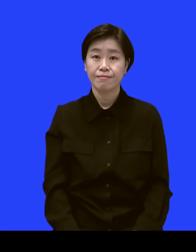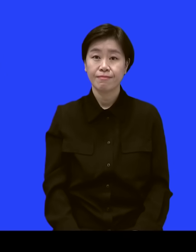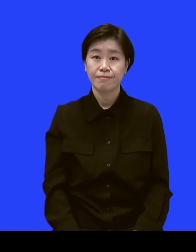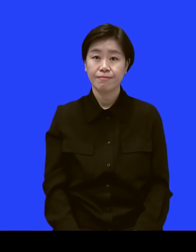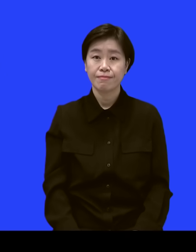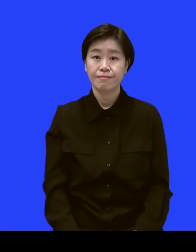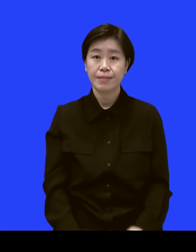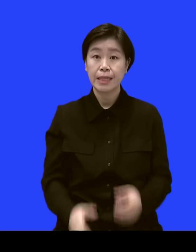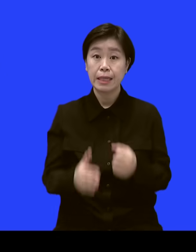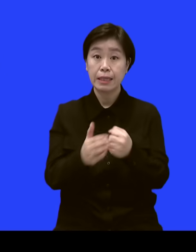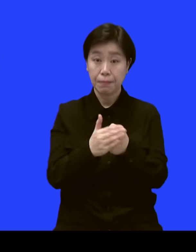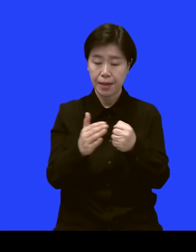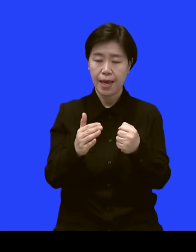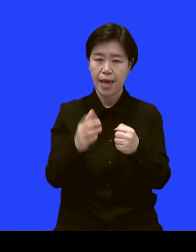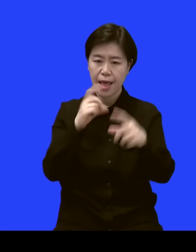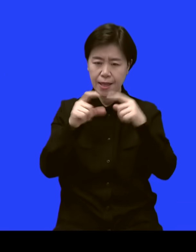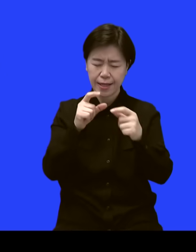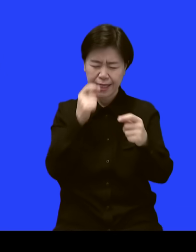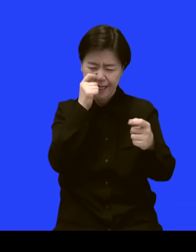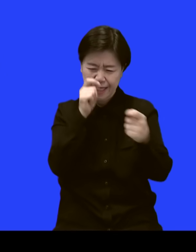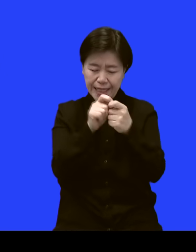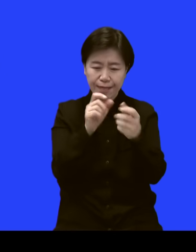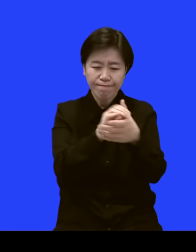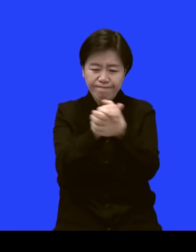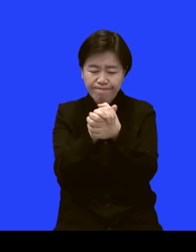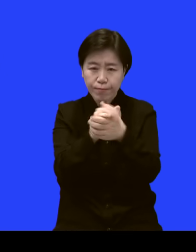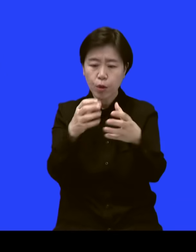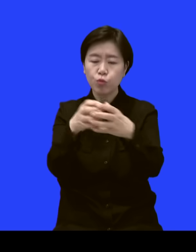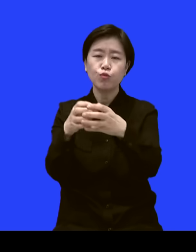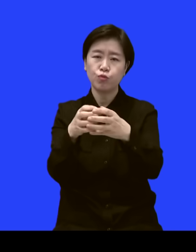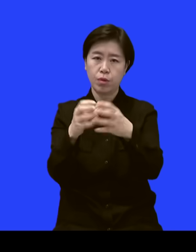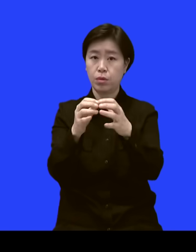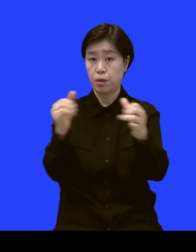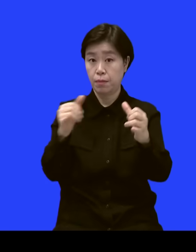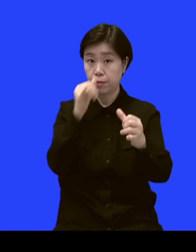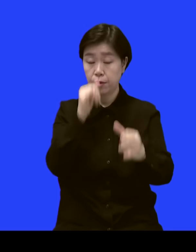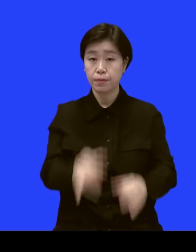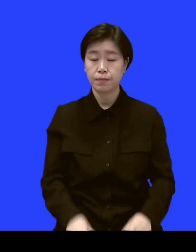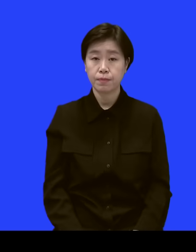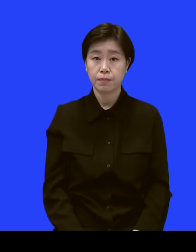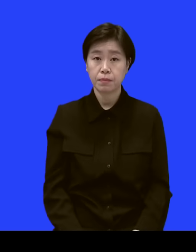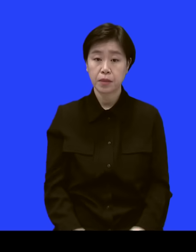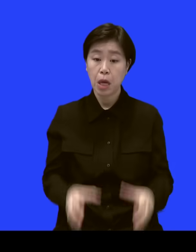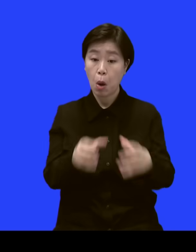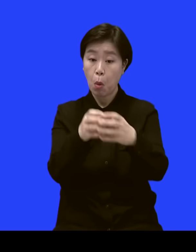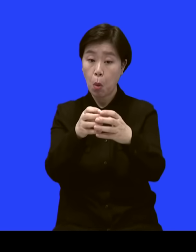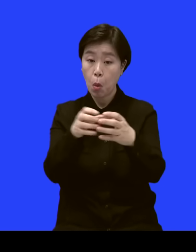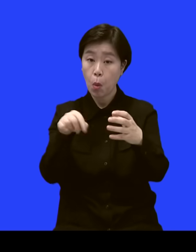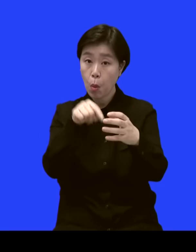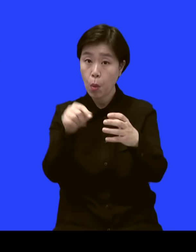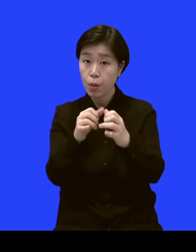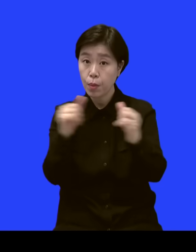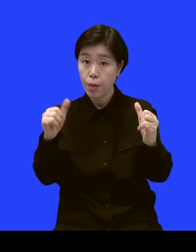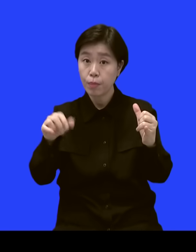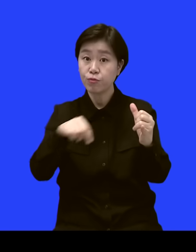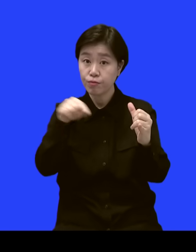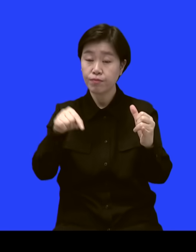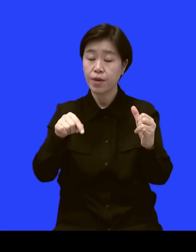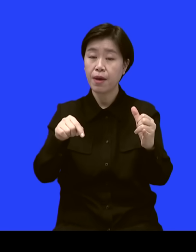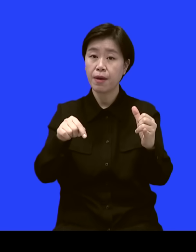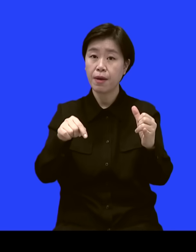술 먹는 멤버들이 생긴 거예요. 엄마들끼리. 그렇죠. 엄마도 있었고 아가씨도 있었고. 네. 동네.